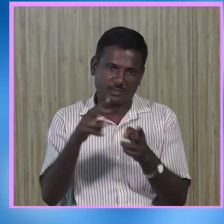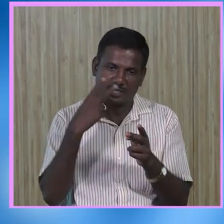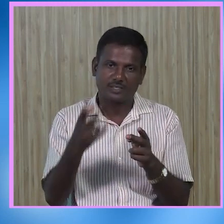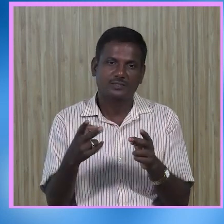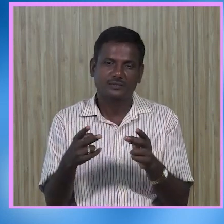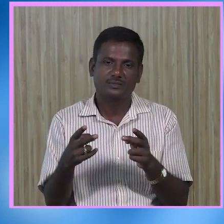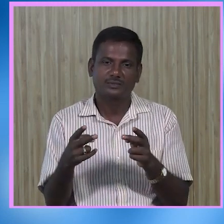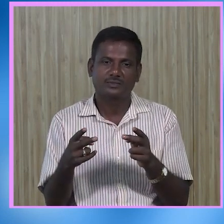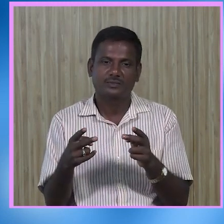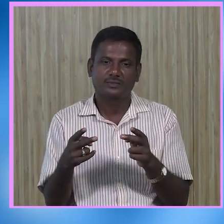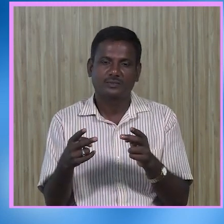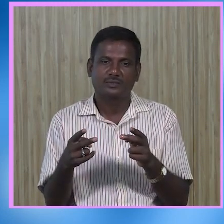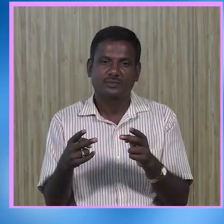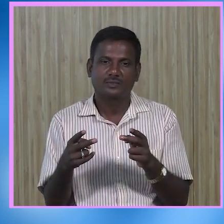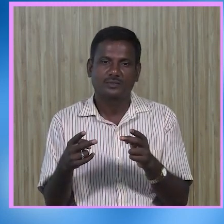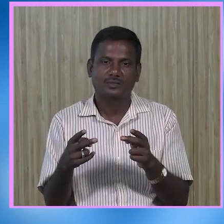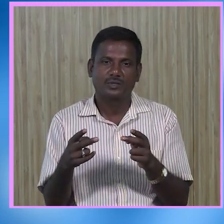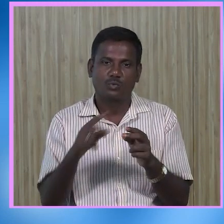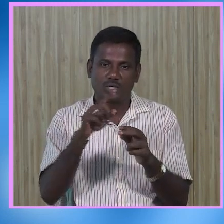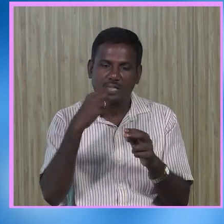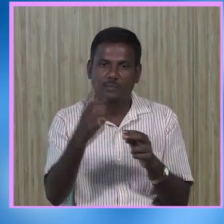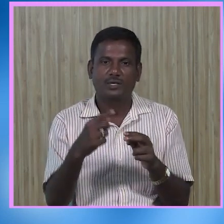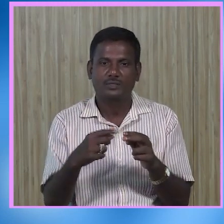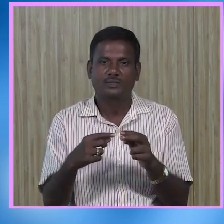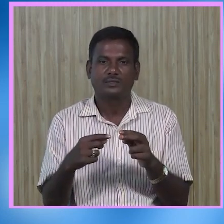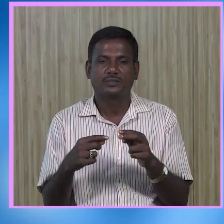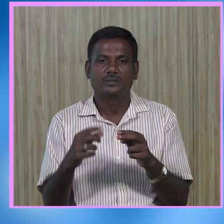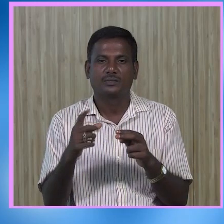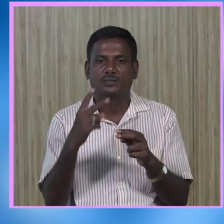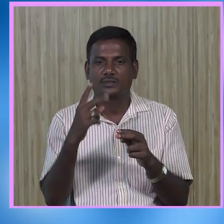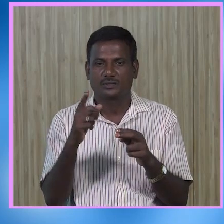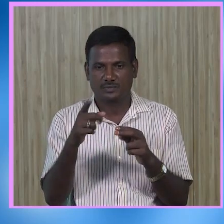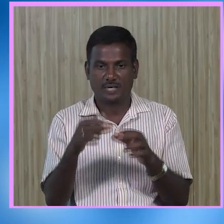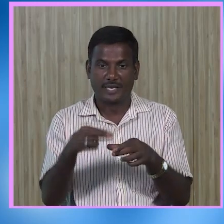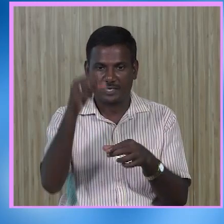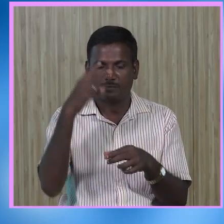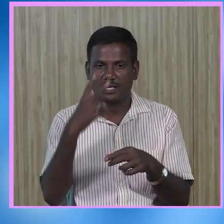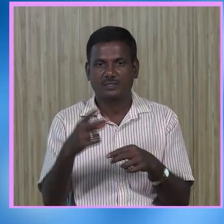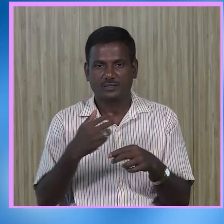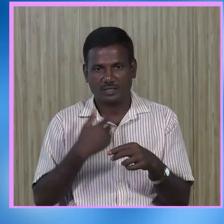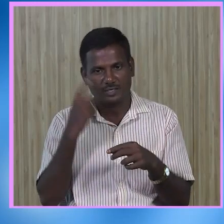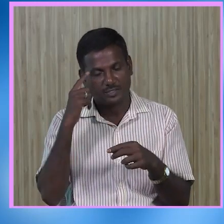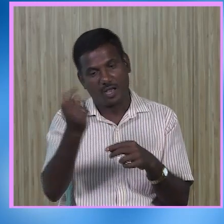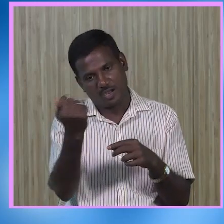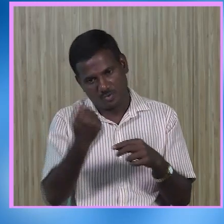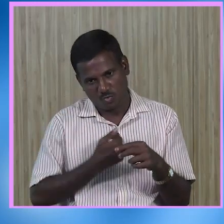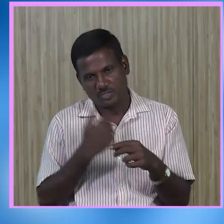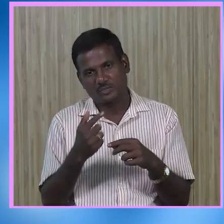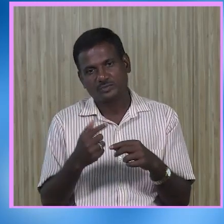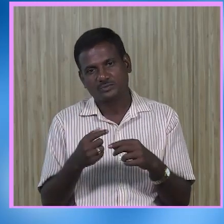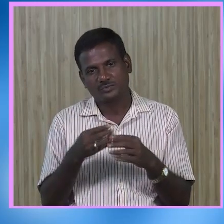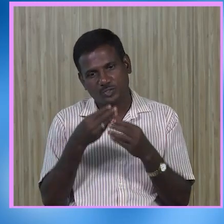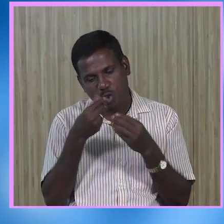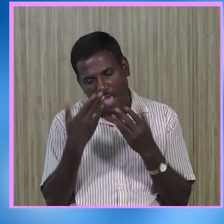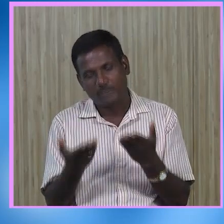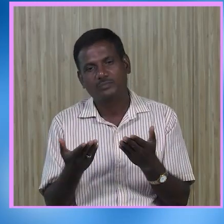அடுத்தபடியாக ஒரு செயல்பாடு. இது இப்போ நானாக செஞ்ச மலிவான